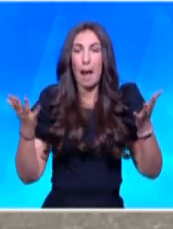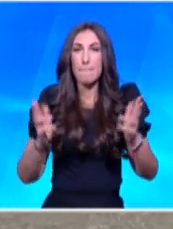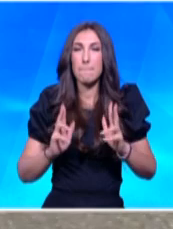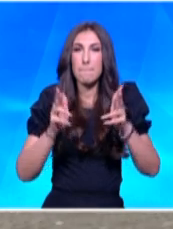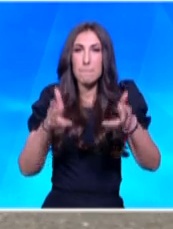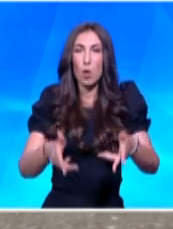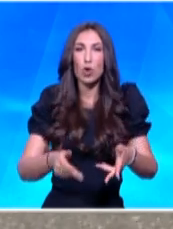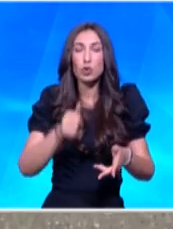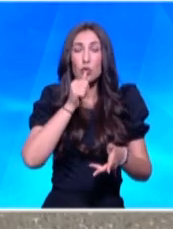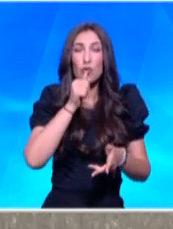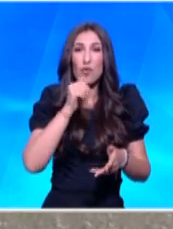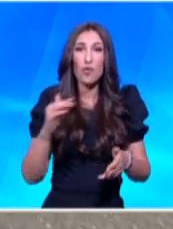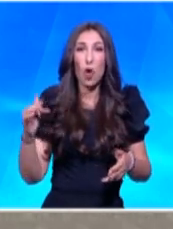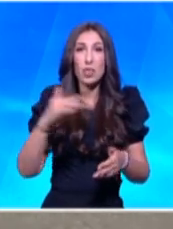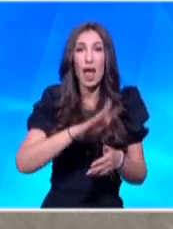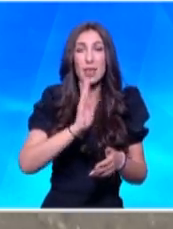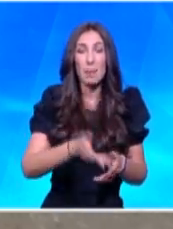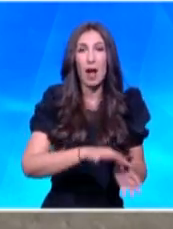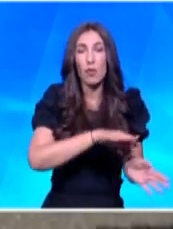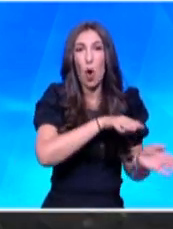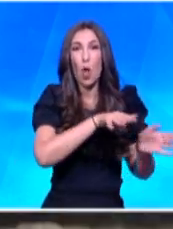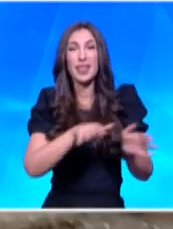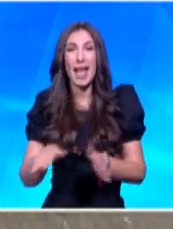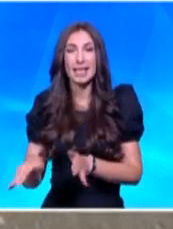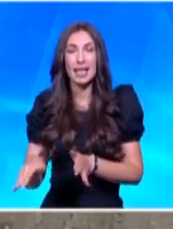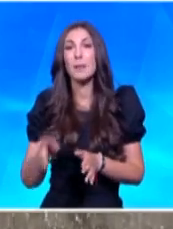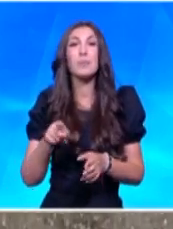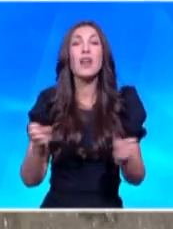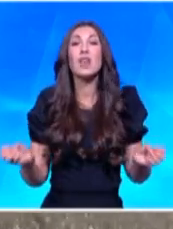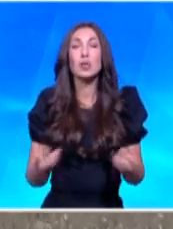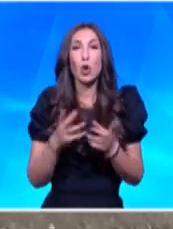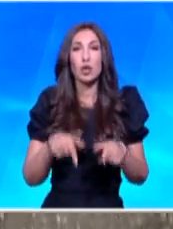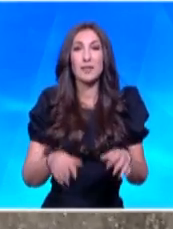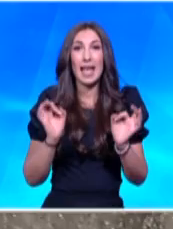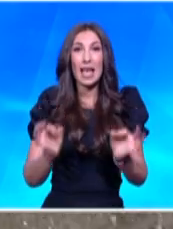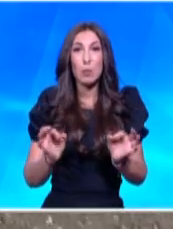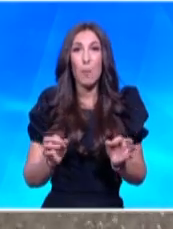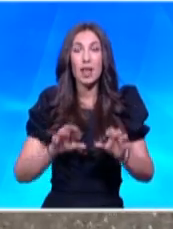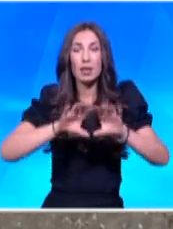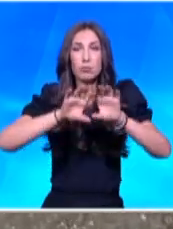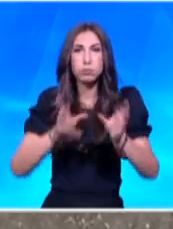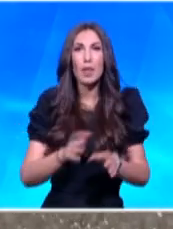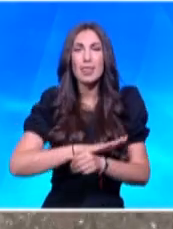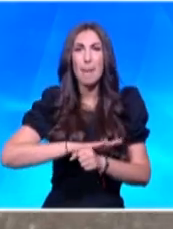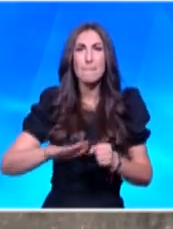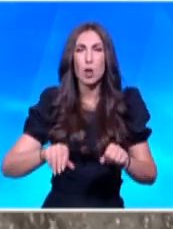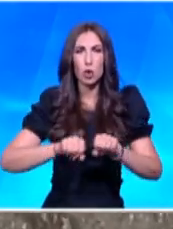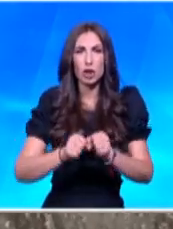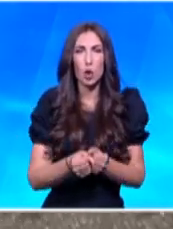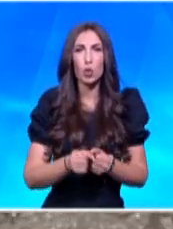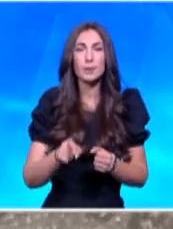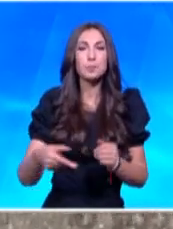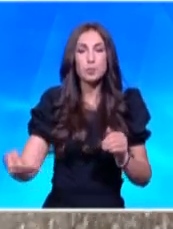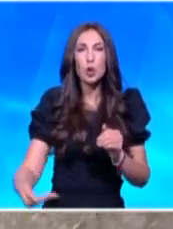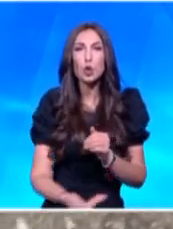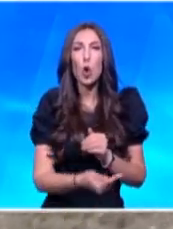от напора на водата буквално е отнесен. Възможно е всеки момент напълно да рухне. Отдолу под моста минава